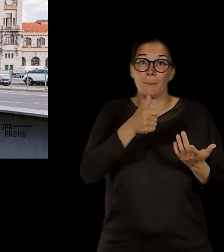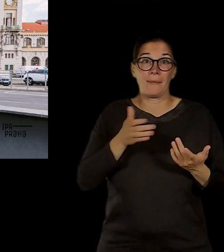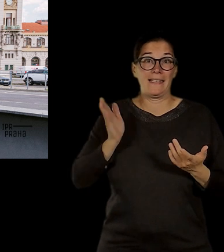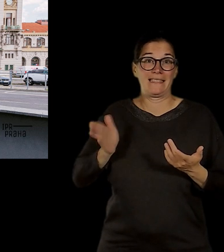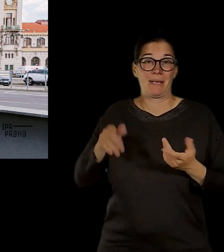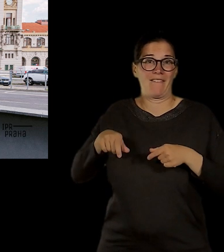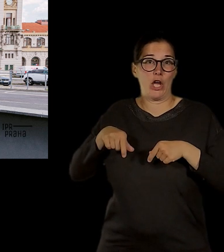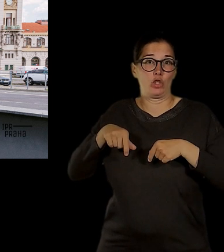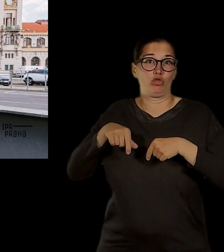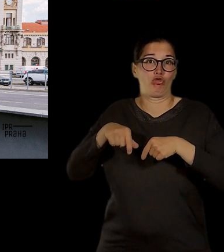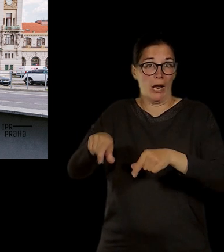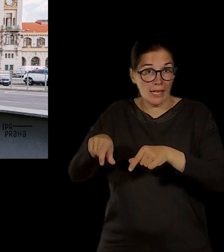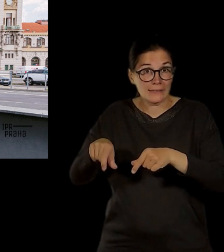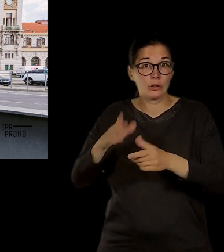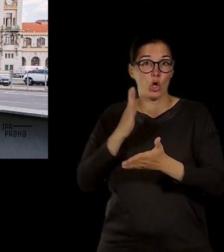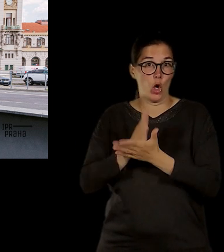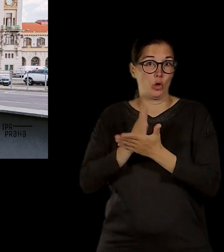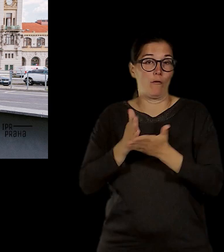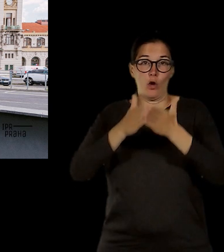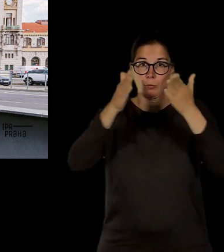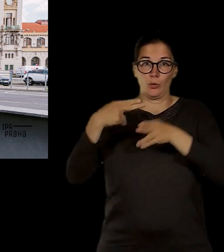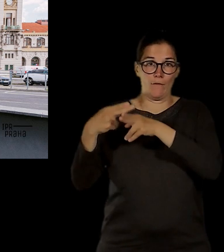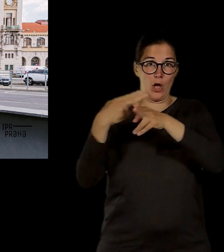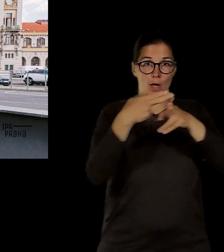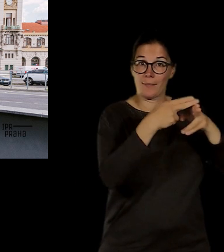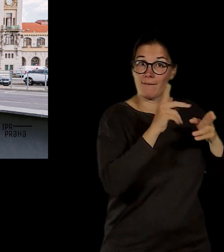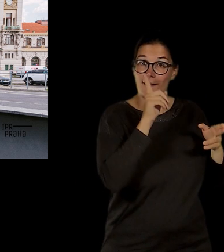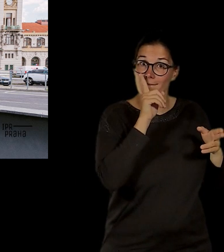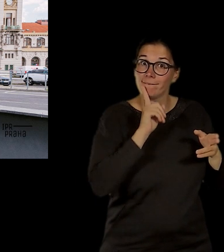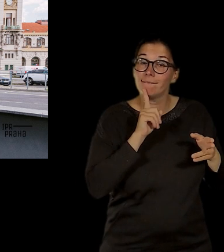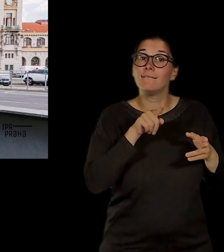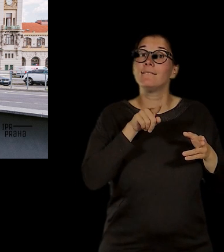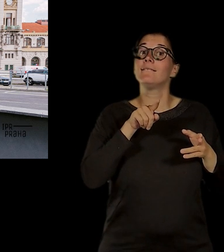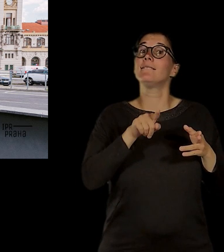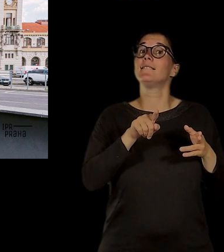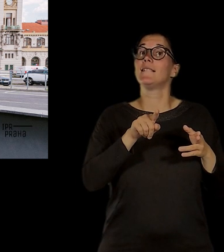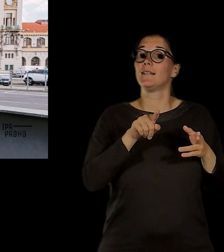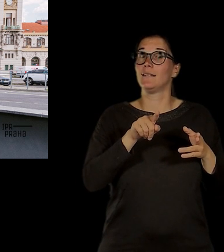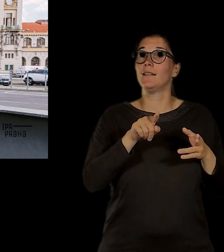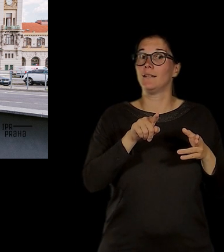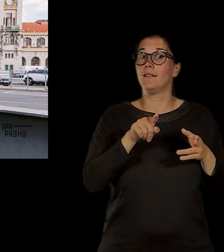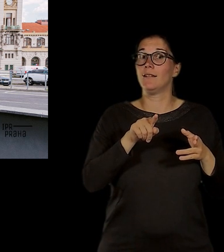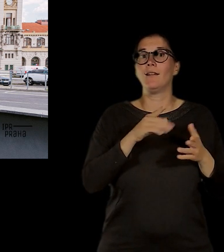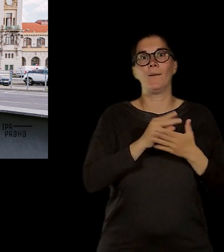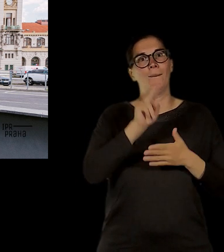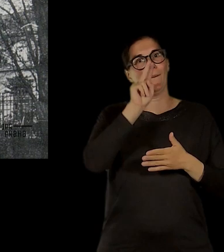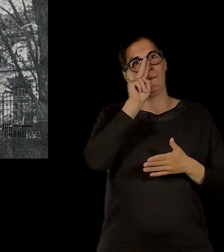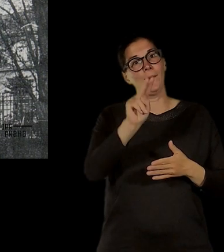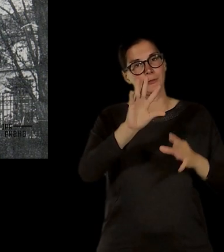budovu krásně opravila, takže my ji konečně můžeme vnímat v celé své